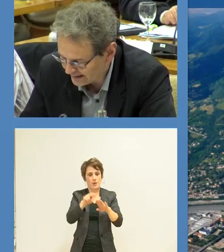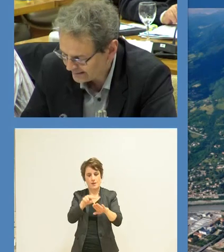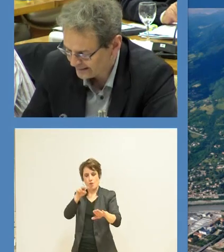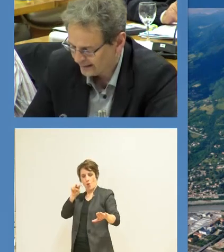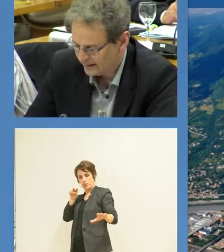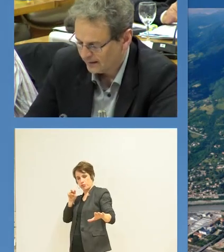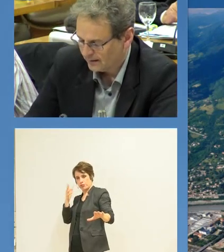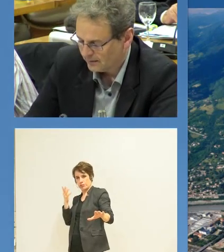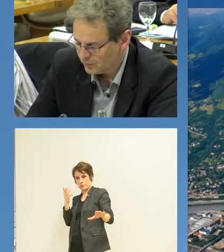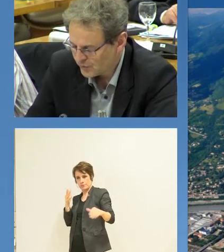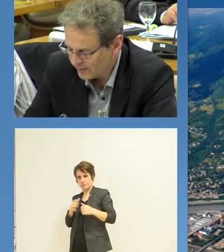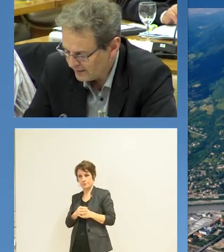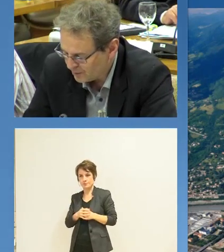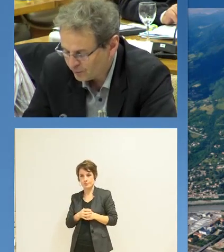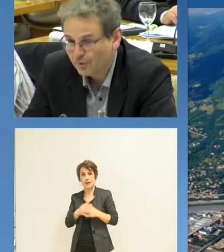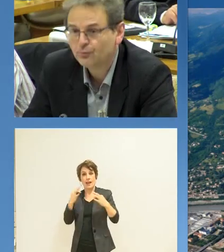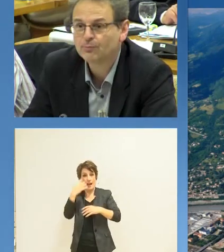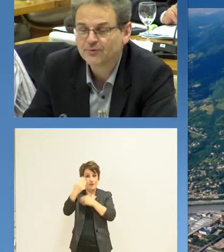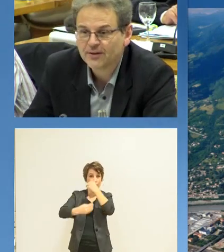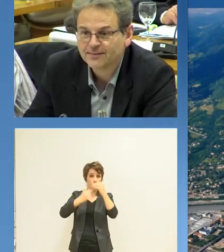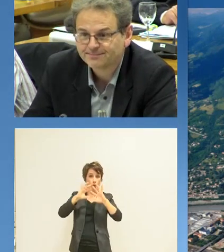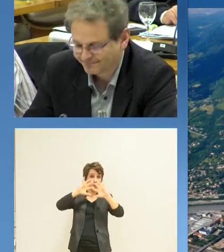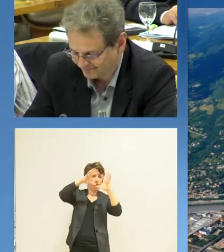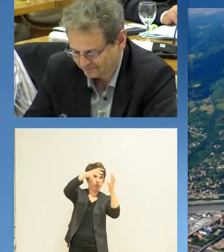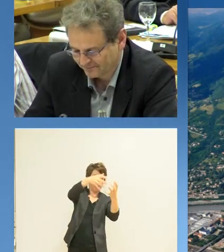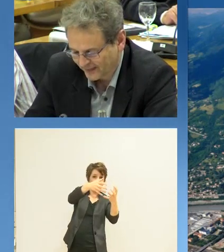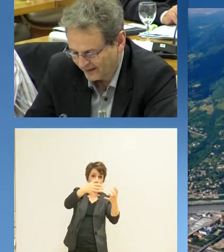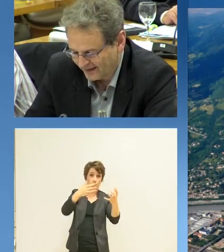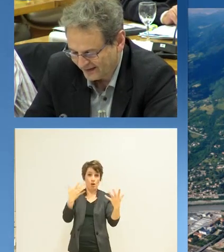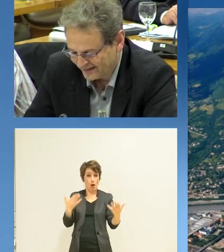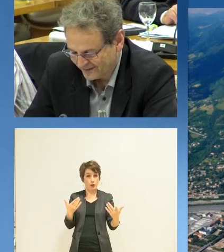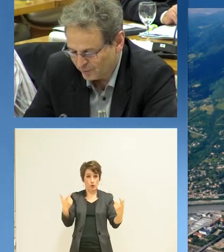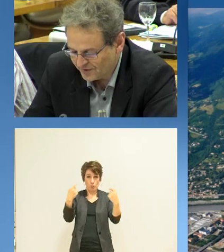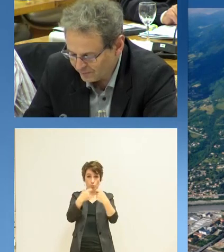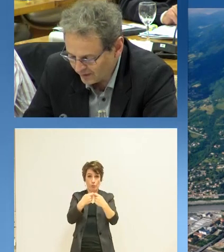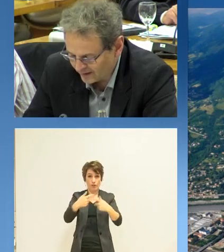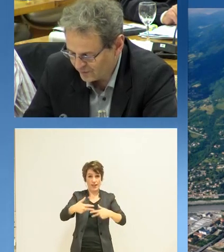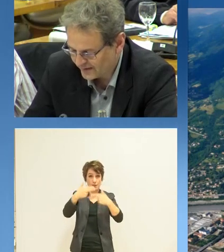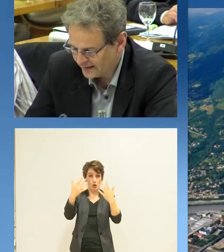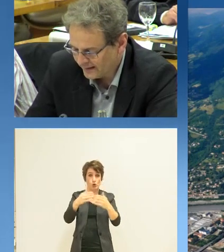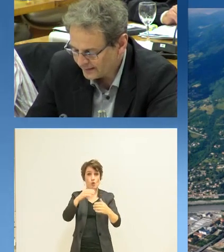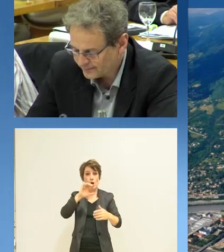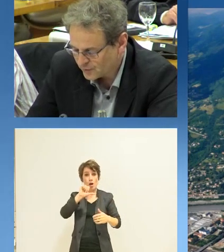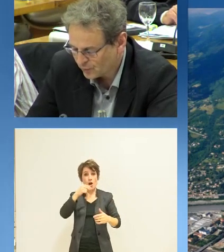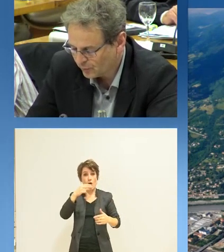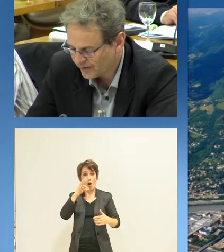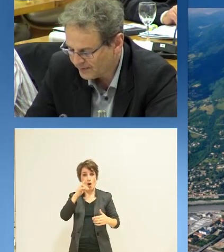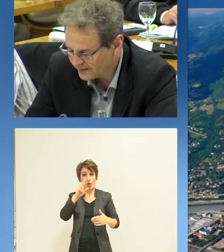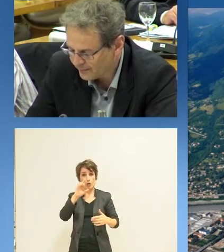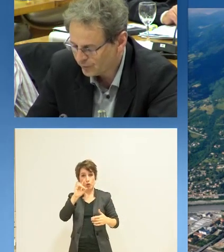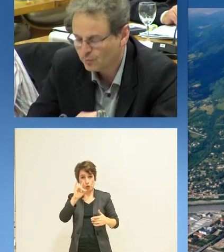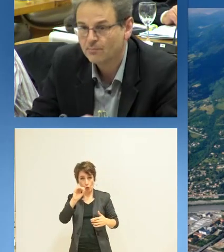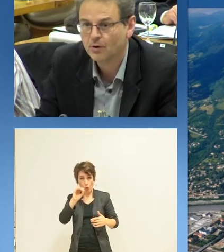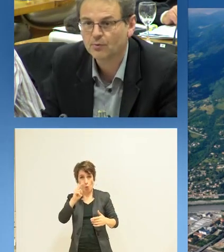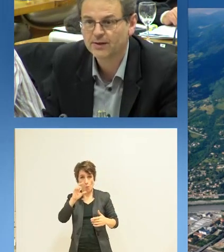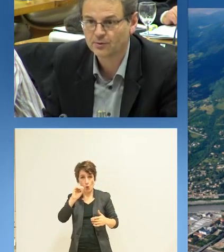mondiale nous sommes à l'époque de l'anthropocène depuis le début de l'ère industrielle ce concept est